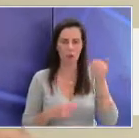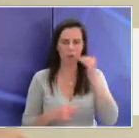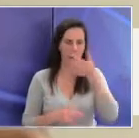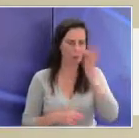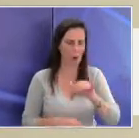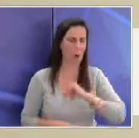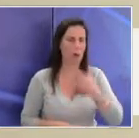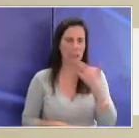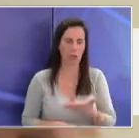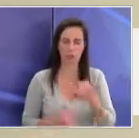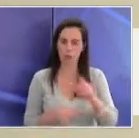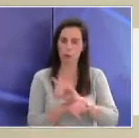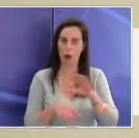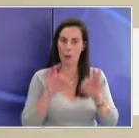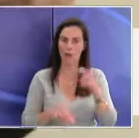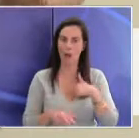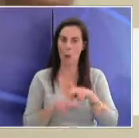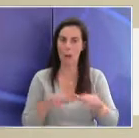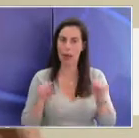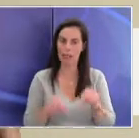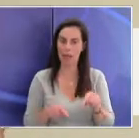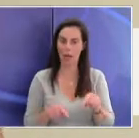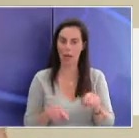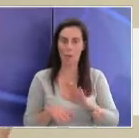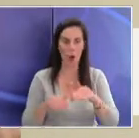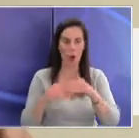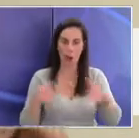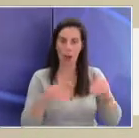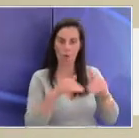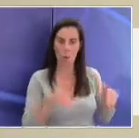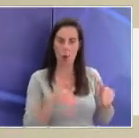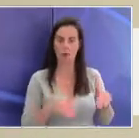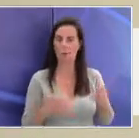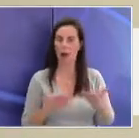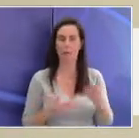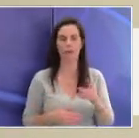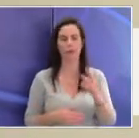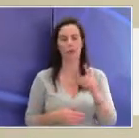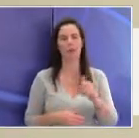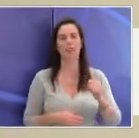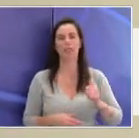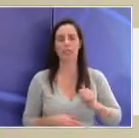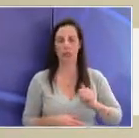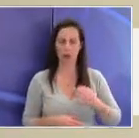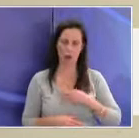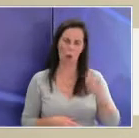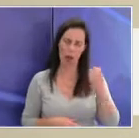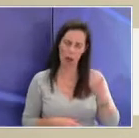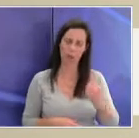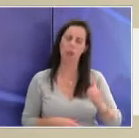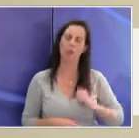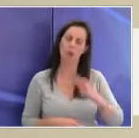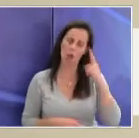עכשיו לתקופת בחירות ואנחנו במצב כזה, בכל הגבולות אגב. תראי, מזל. צהל הוא חזק, צהל